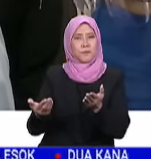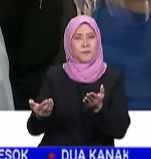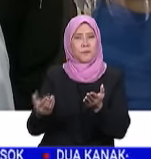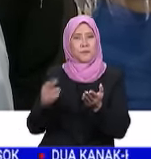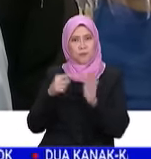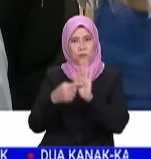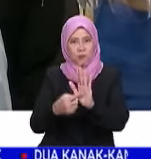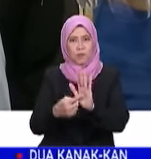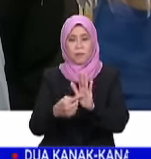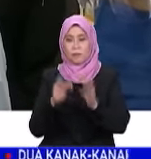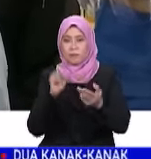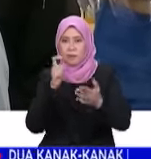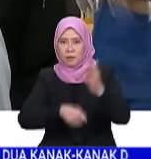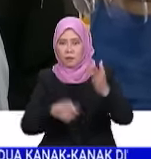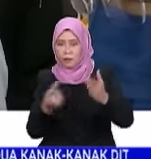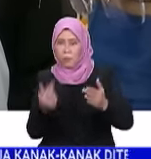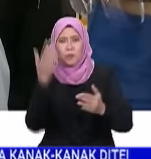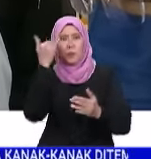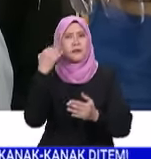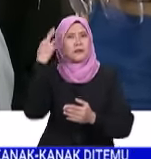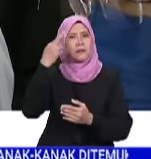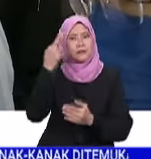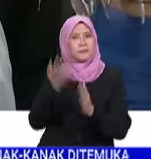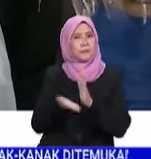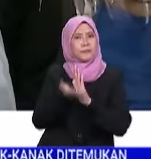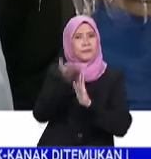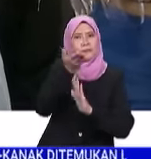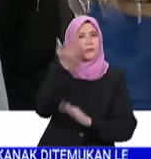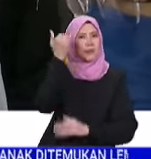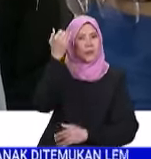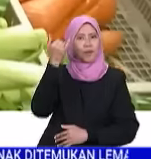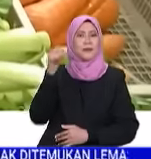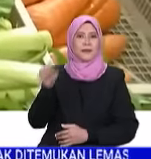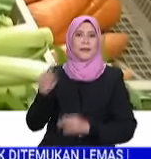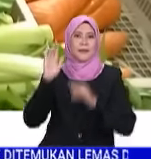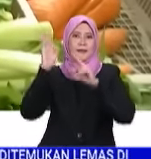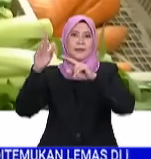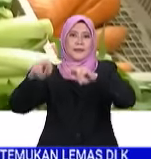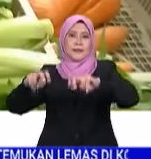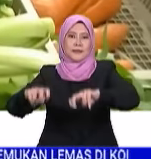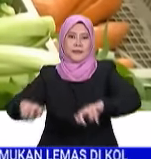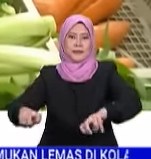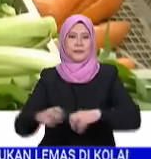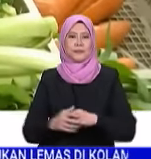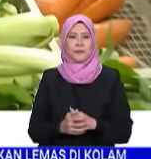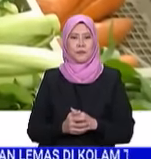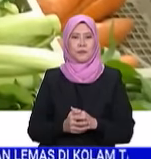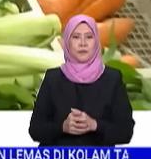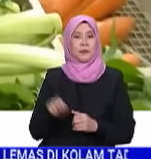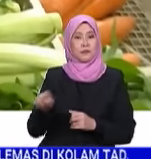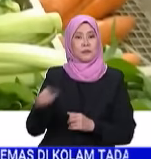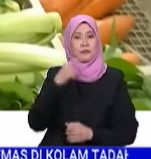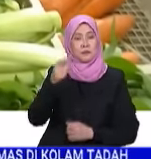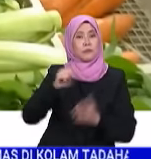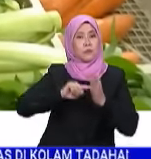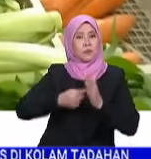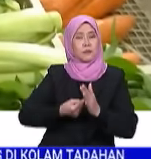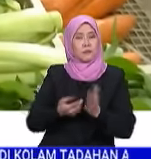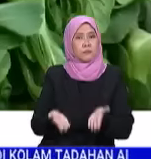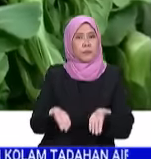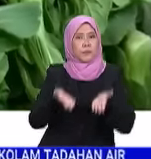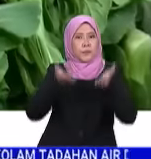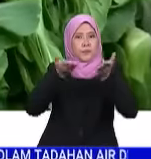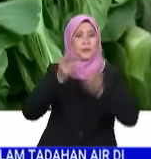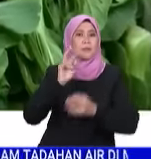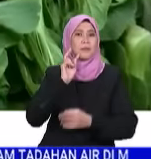mengukakan buktilah Kenapa kenaikan harga berlaku tambahnya antara punca kenaikan harga